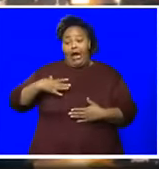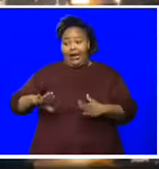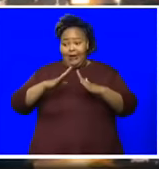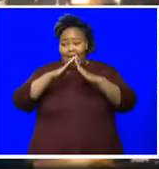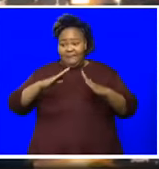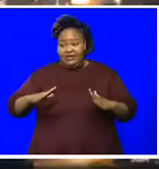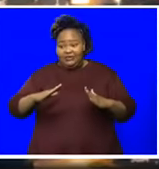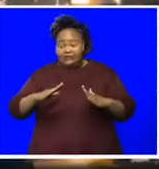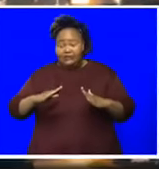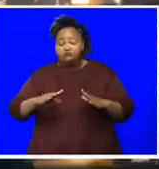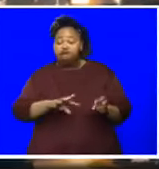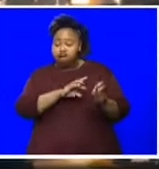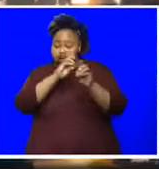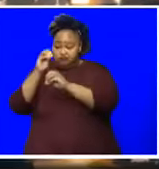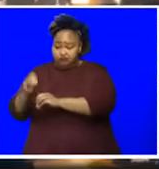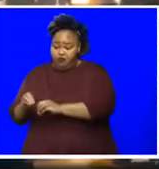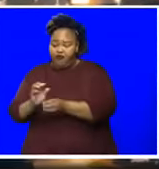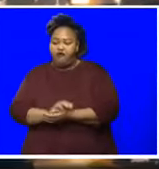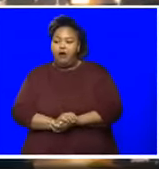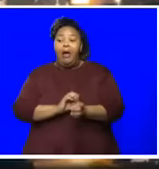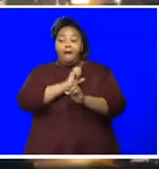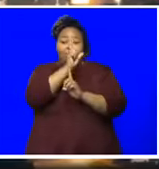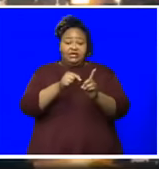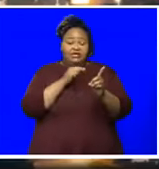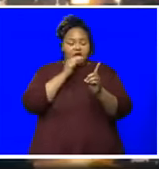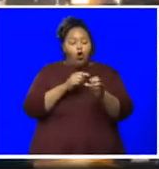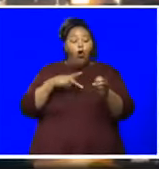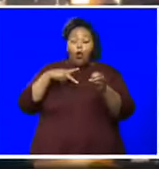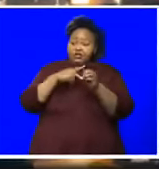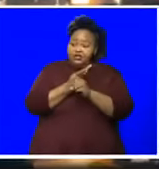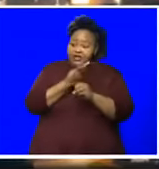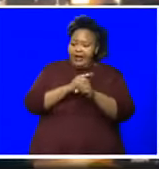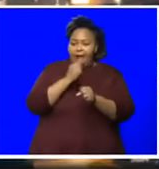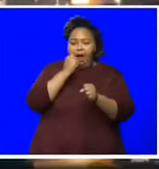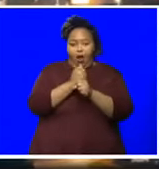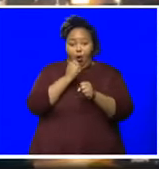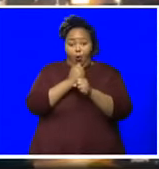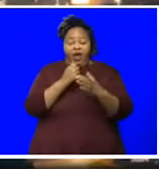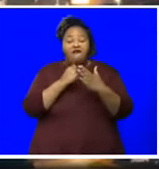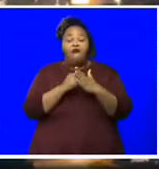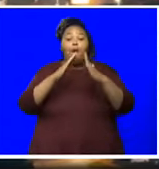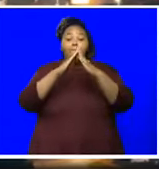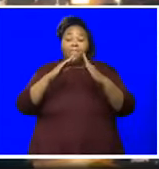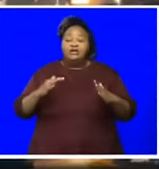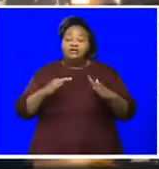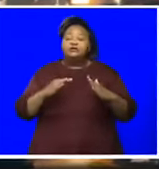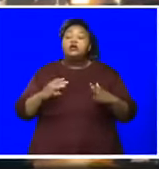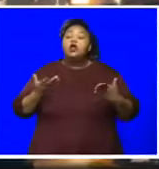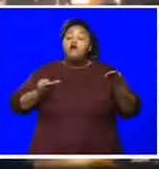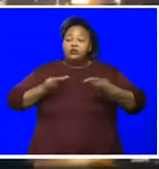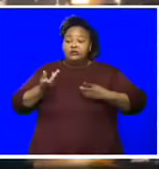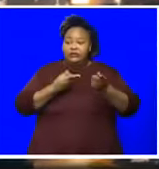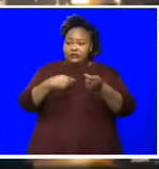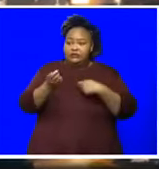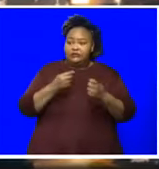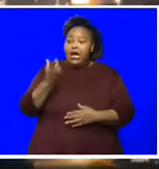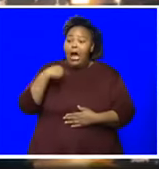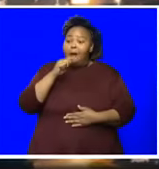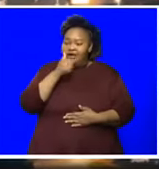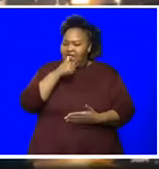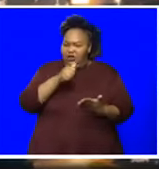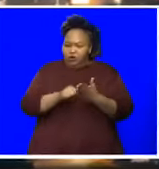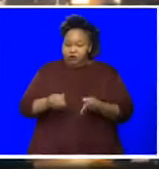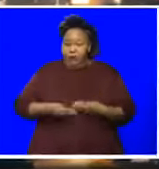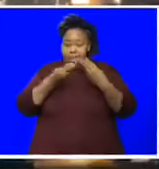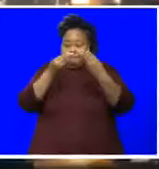sembuso singinjinela kanzi besebentela litiko litemabhizinisi nekuthengiselana noko bese libhalelwe incwadi ukuthi saleliya etiko